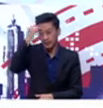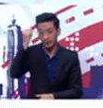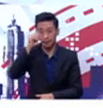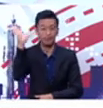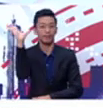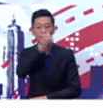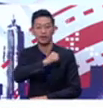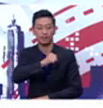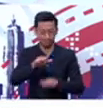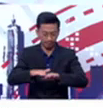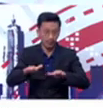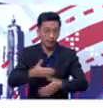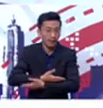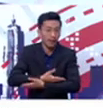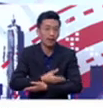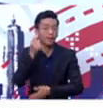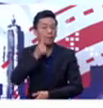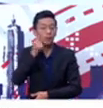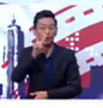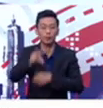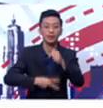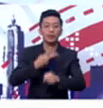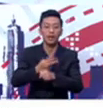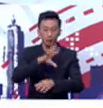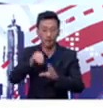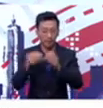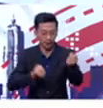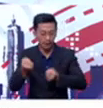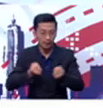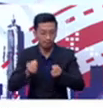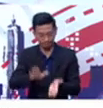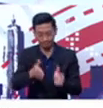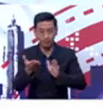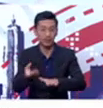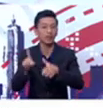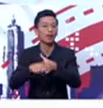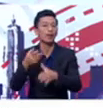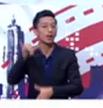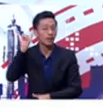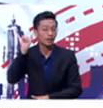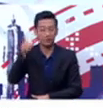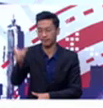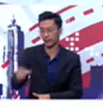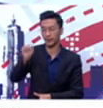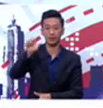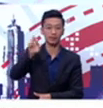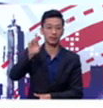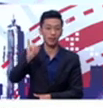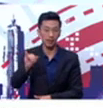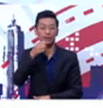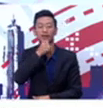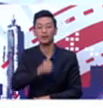berusia du tahun dalam kereta hingga meninggal dunia bulan lalu Nur Sari fardiana Mohammad Amran